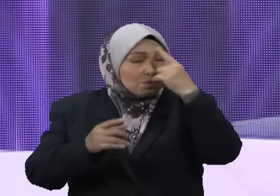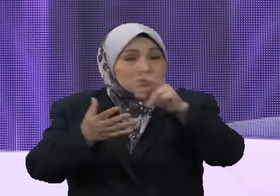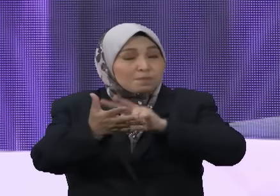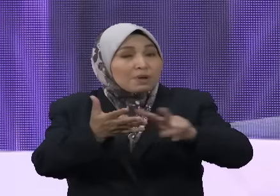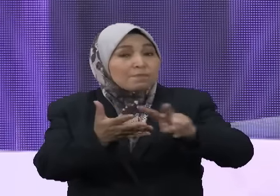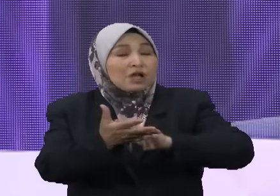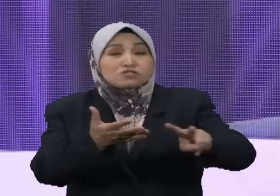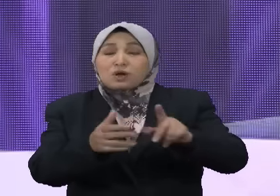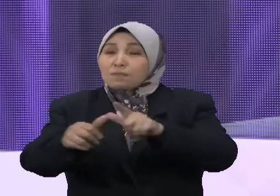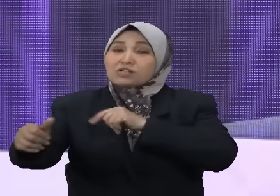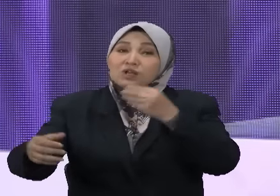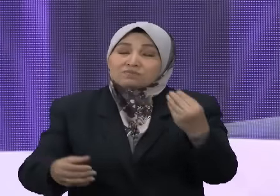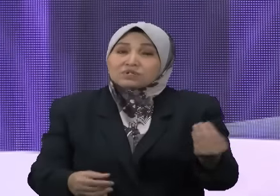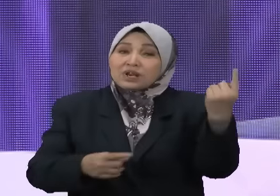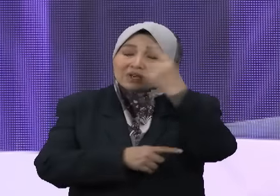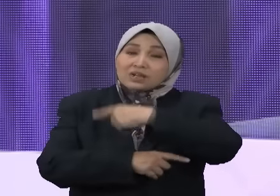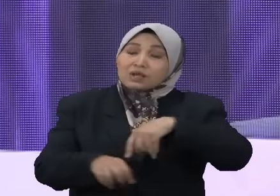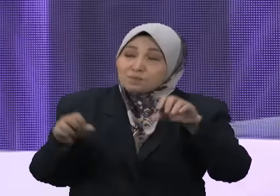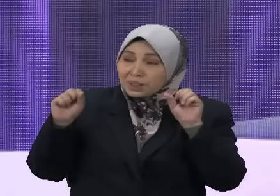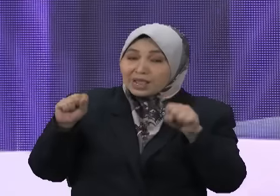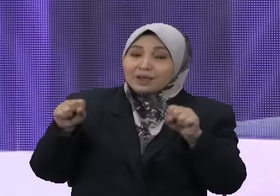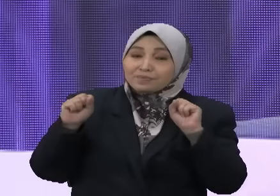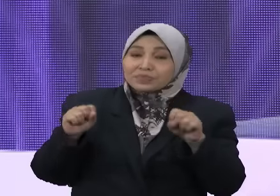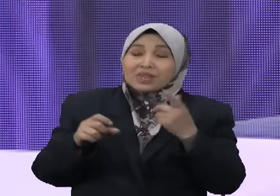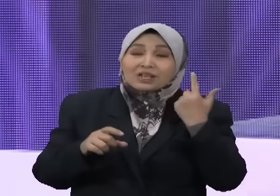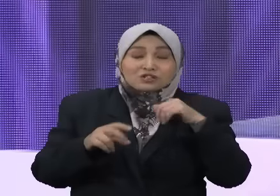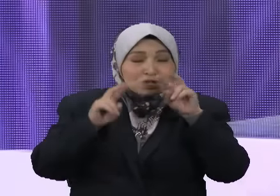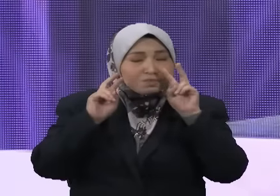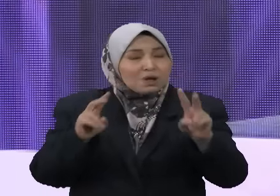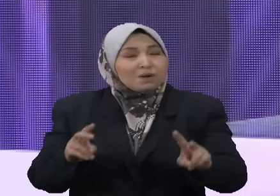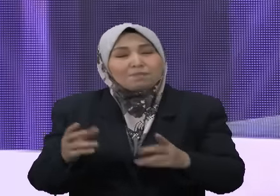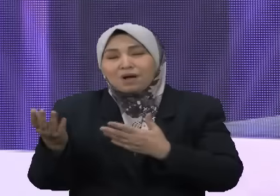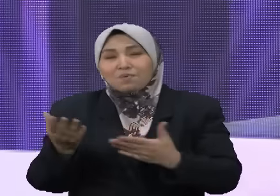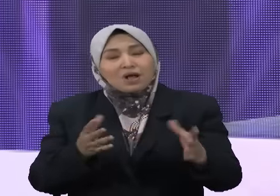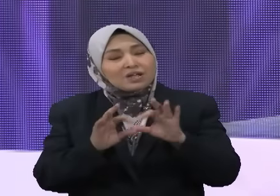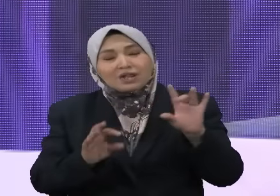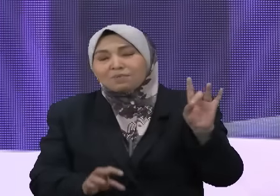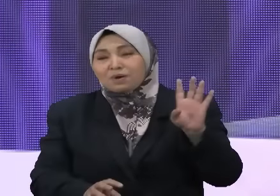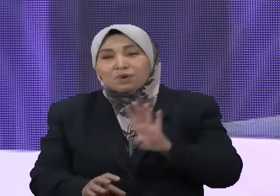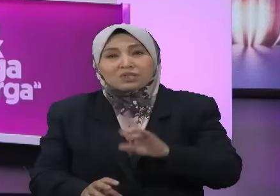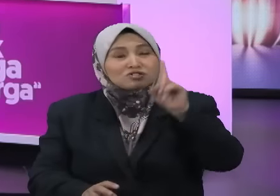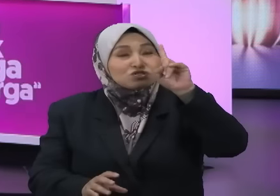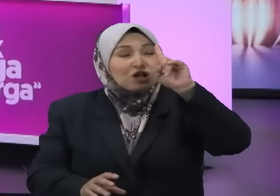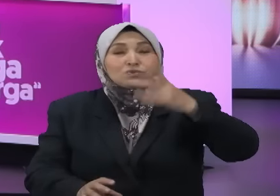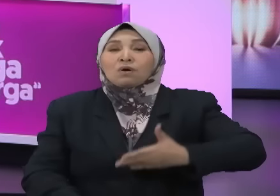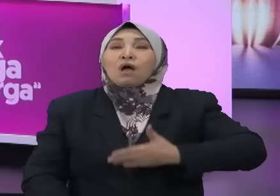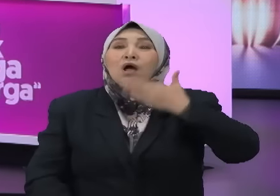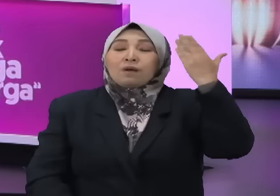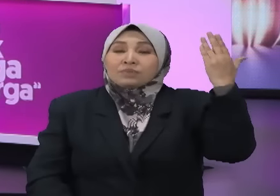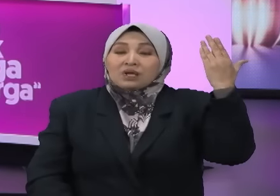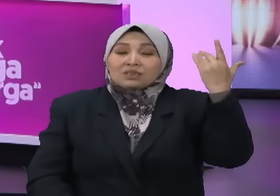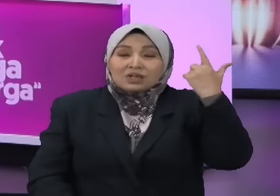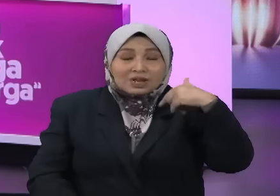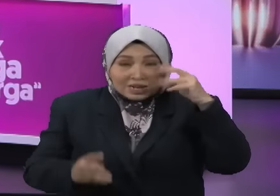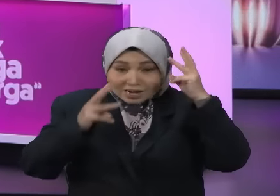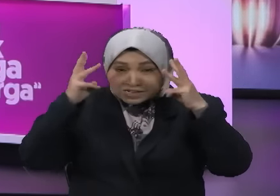kita baca panjang sikitlah hari ini ya Ustaz boleh e Tadi saya nampak masya-allah Ustaz bawa ayat yang ke-84 tu sekali nafas Dar tadi dah risau